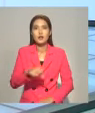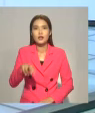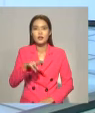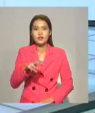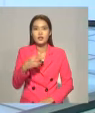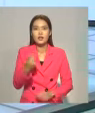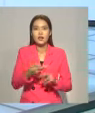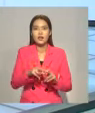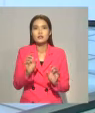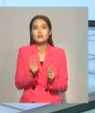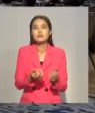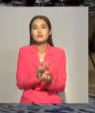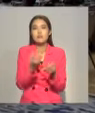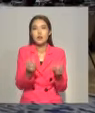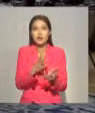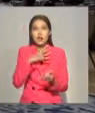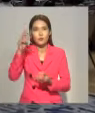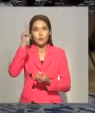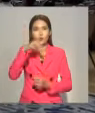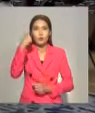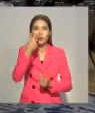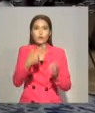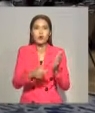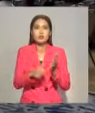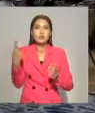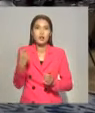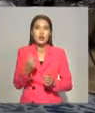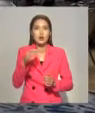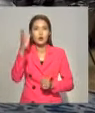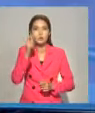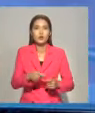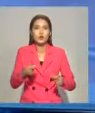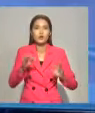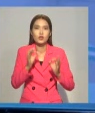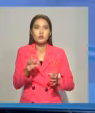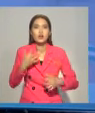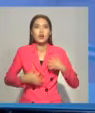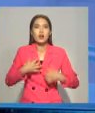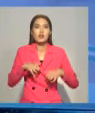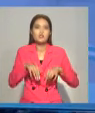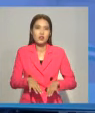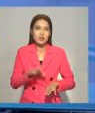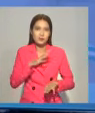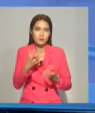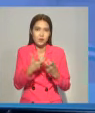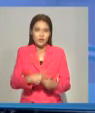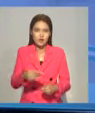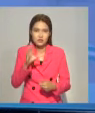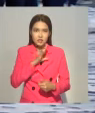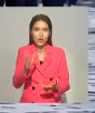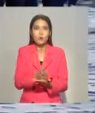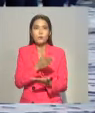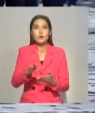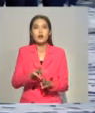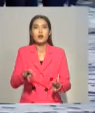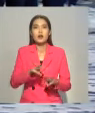тамыз кеңесінде айтты. Ол оқу жылын 36 аптаға ұзарту дұрыс, бірақ бұл асығыс шешім болды деді. Бұдан бөлек министр президент